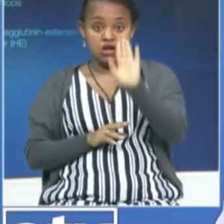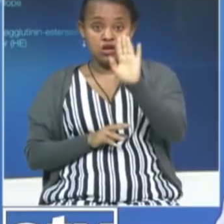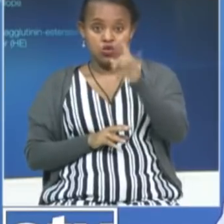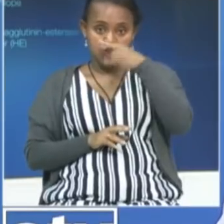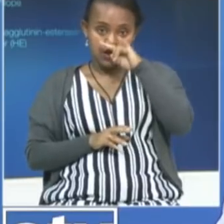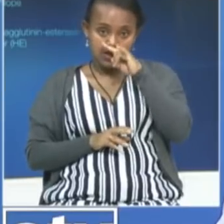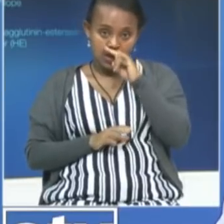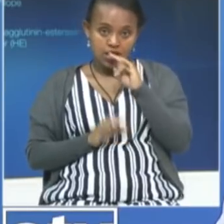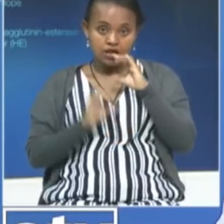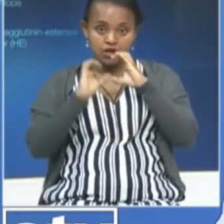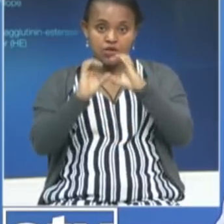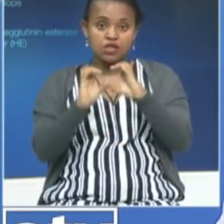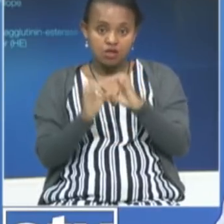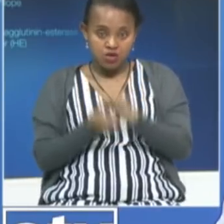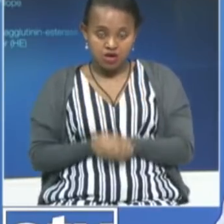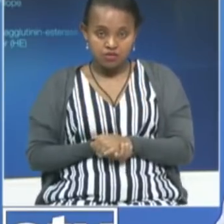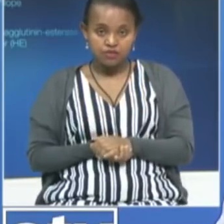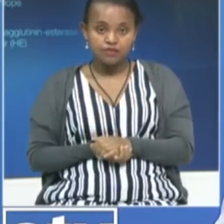ለህፃናት ለማስተማርም